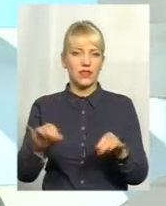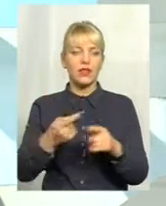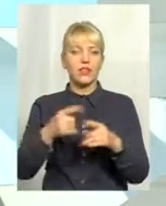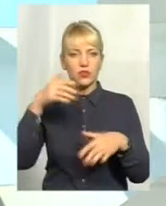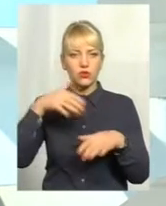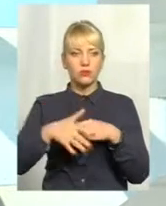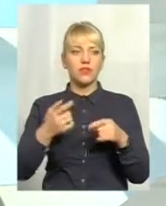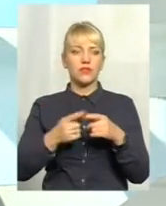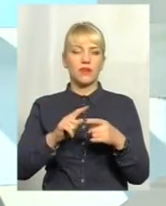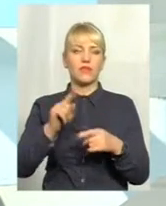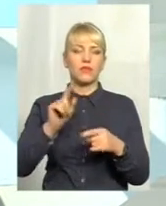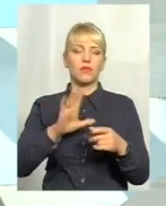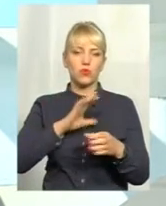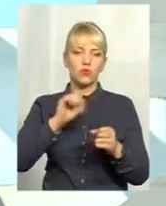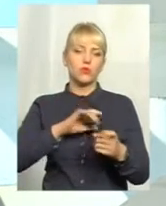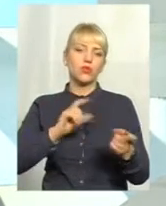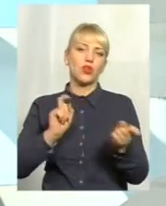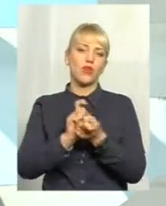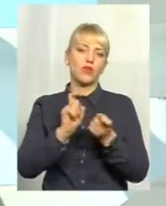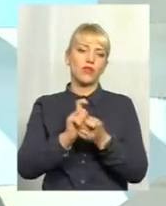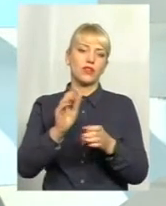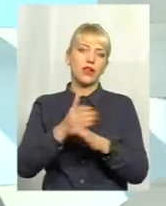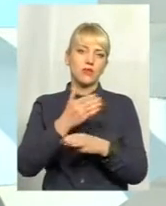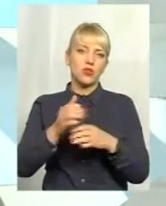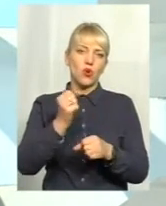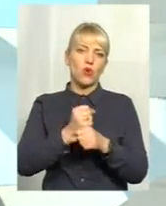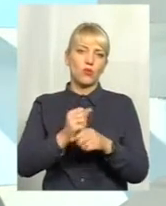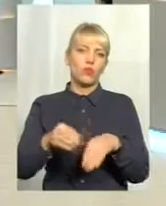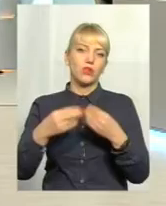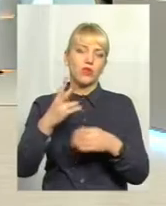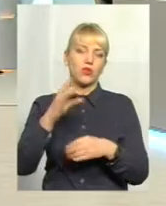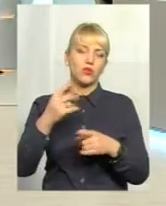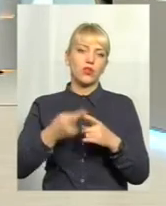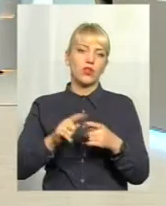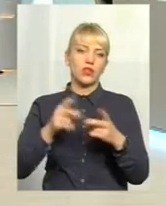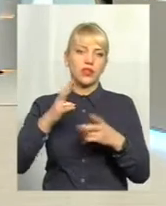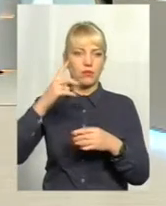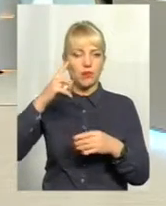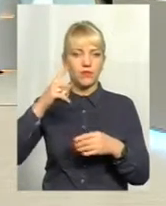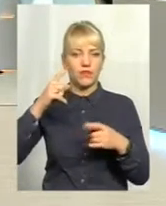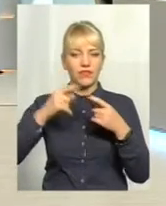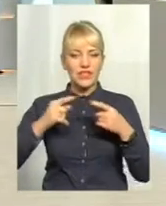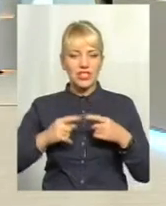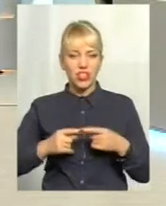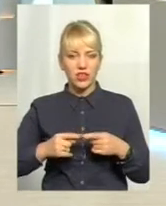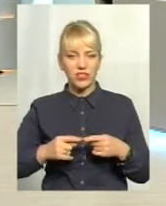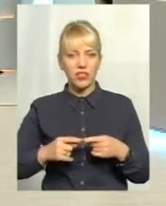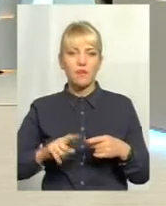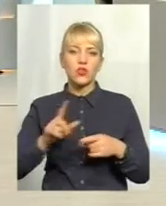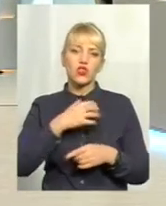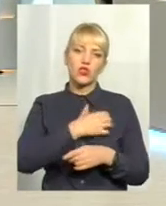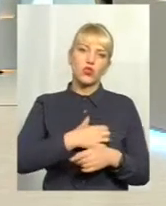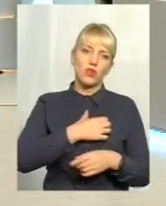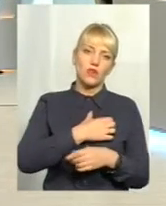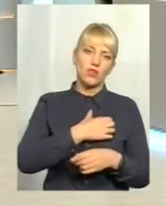певних випадках може бути конфлікт між роботодавцем. Але тоді треба визначатися. Ну, що знову, важливіше? Так. Да, знову ж